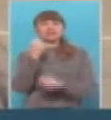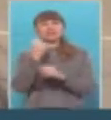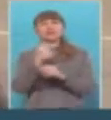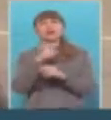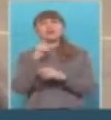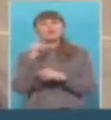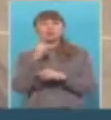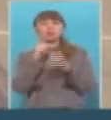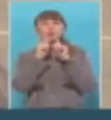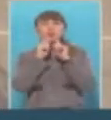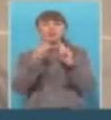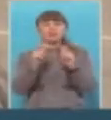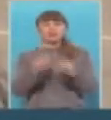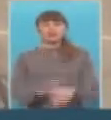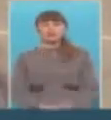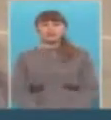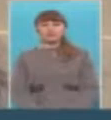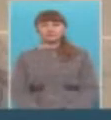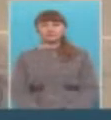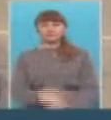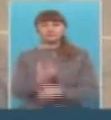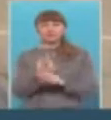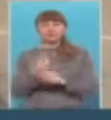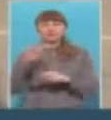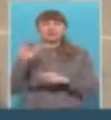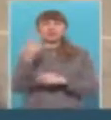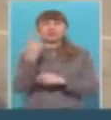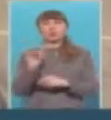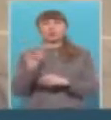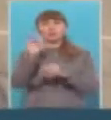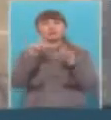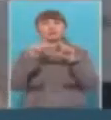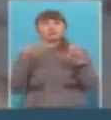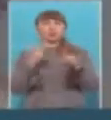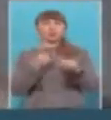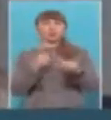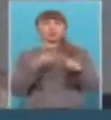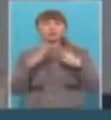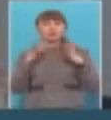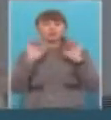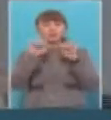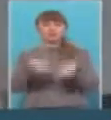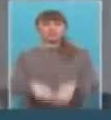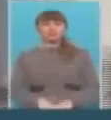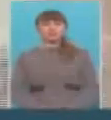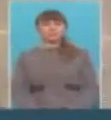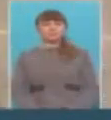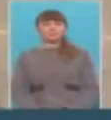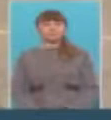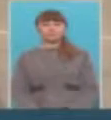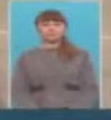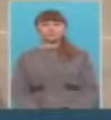атауын алу болып табылады. Сондықтан да қара шаңырағымызда қарагөз қыздарымыздың атынан елбасымызға шын жүректен